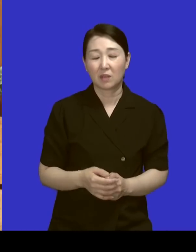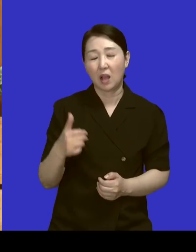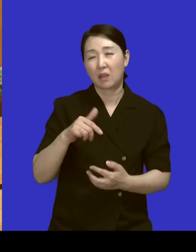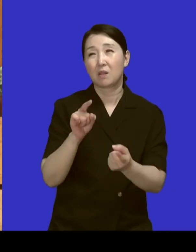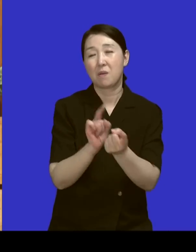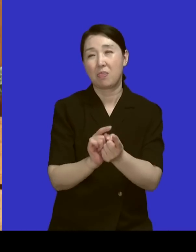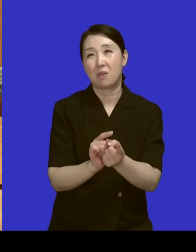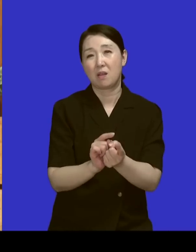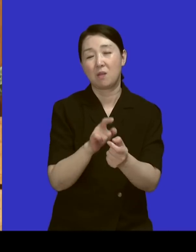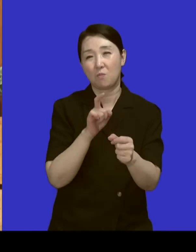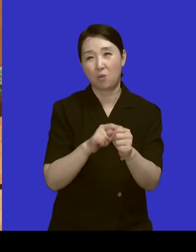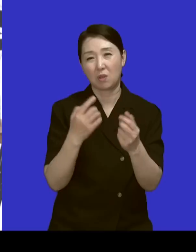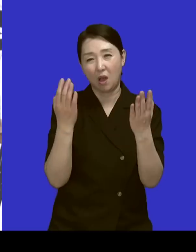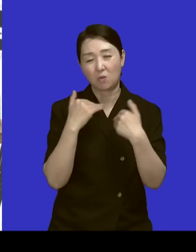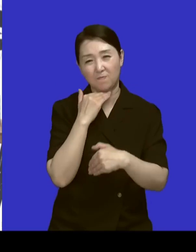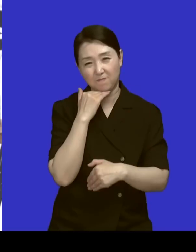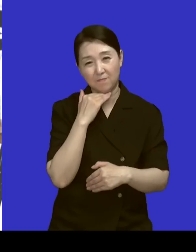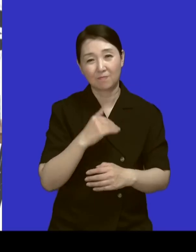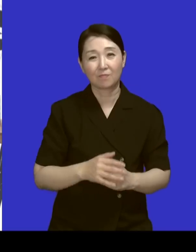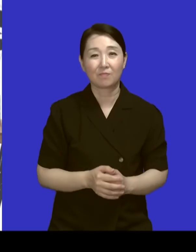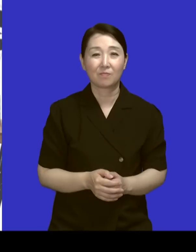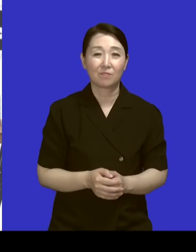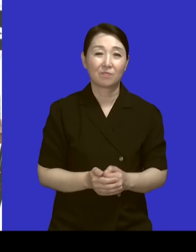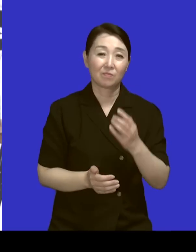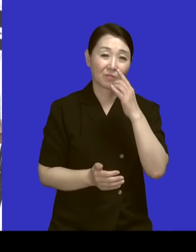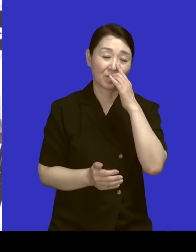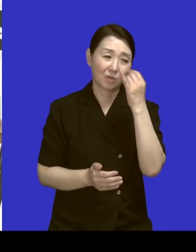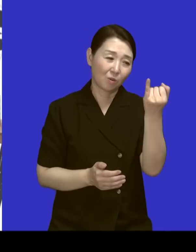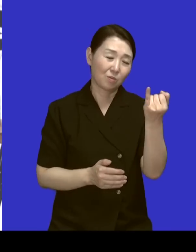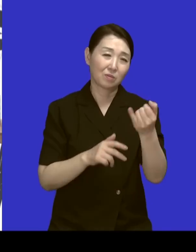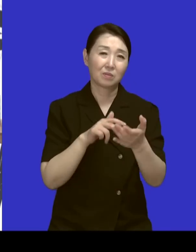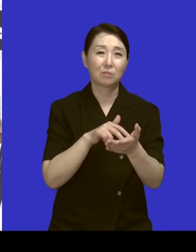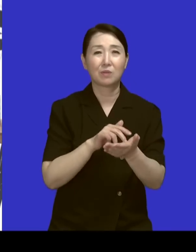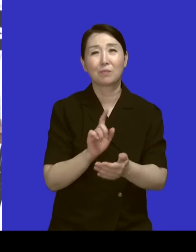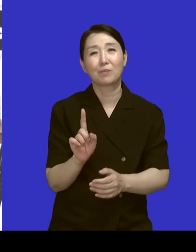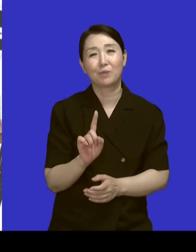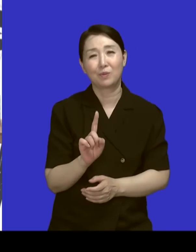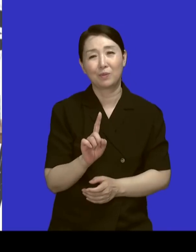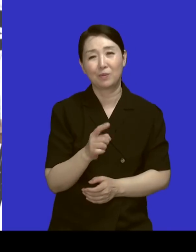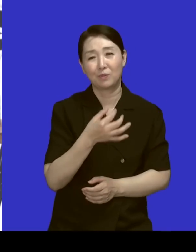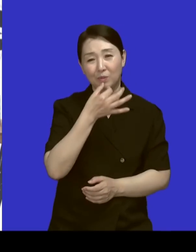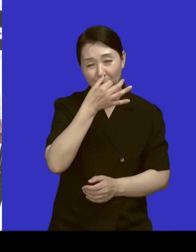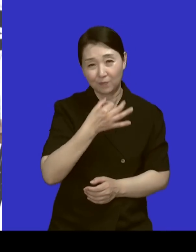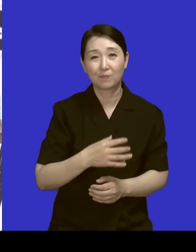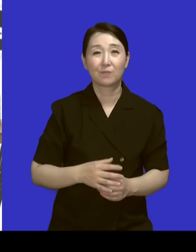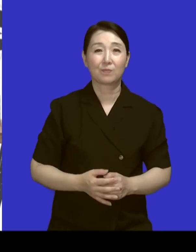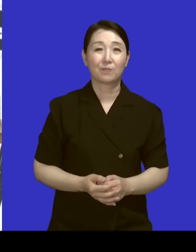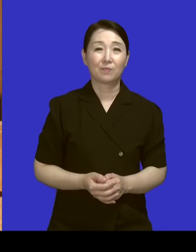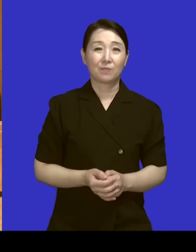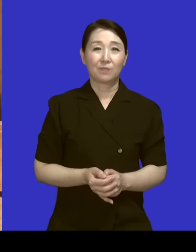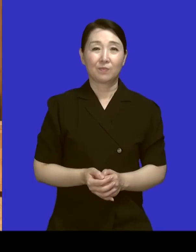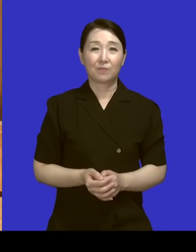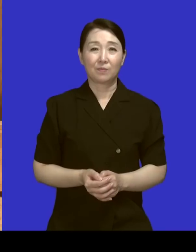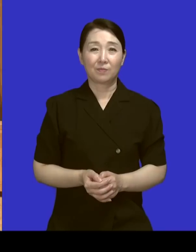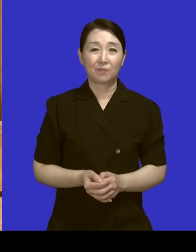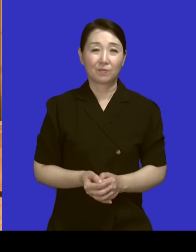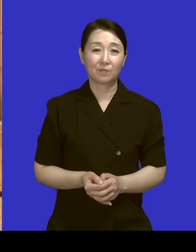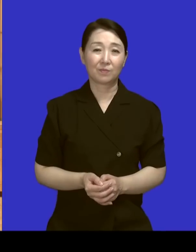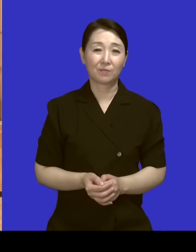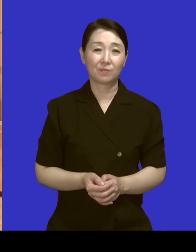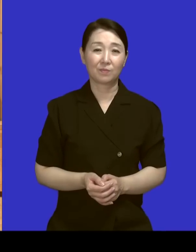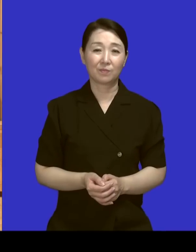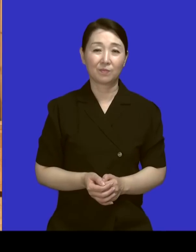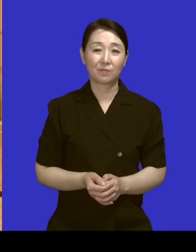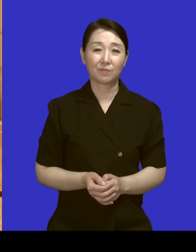네네. 와, 정말 어머니 입장도 진짜 너무 슬프셨겠다. 그럴 수밖에